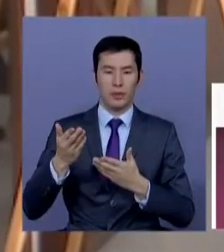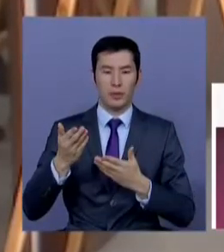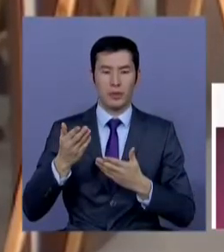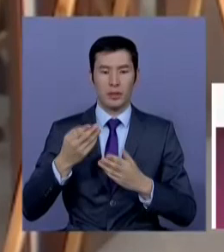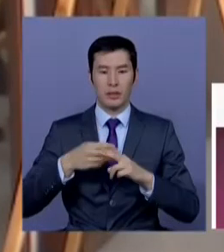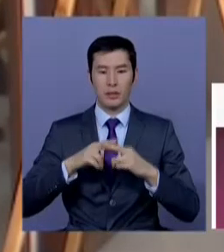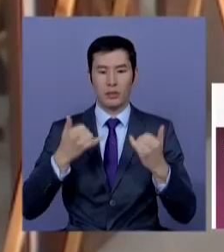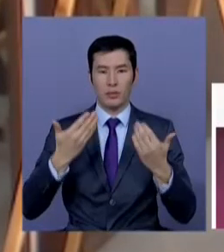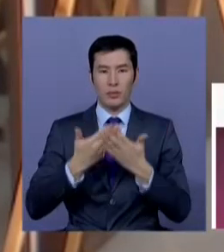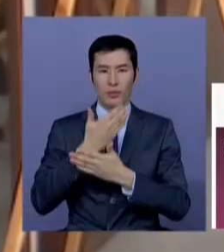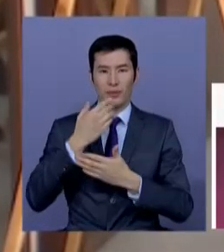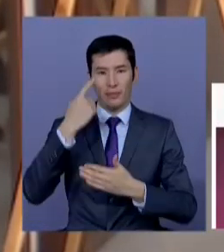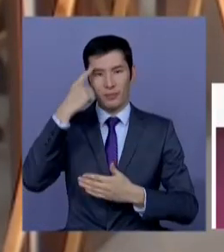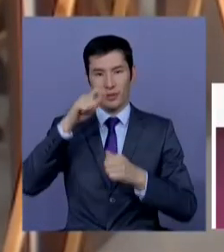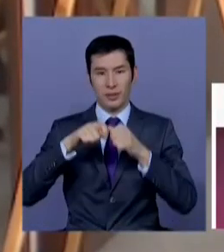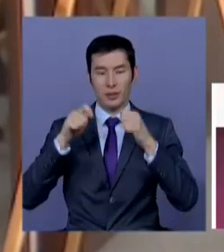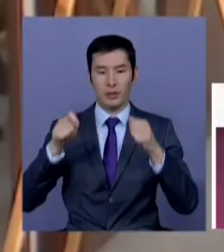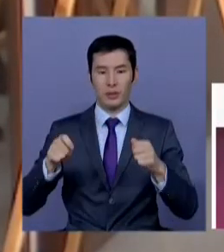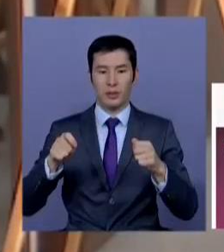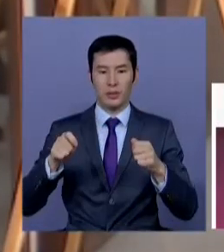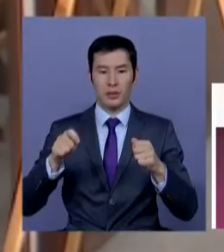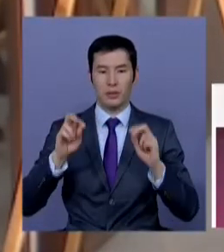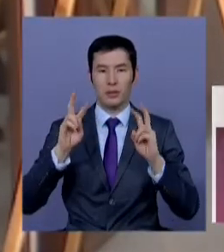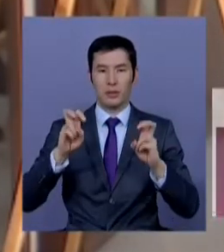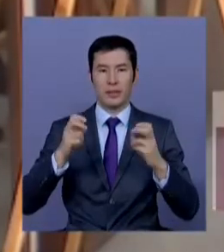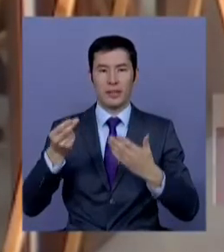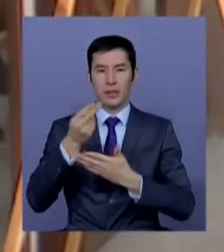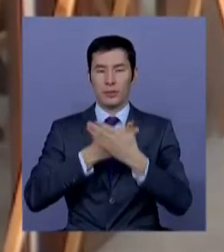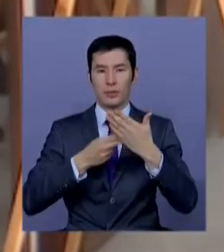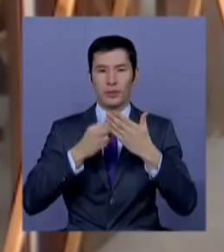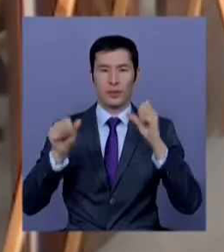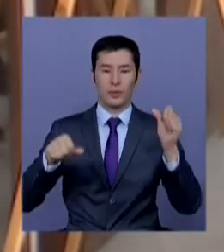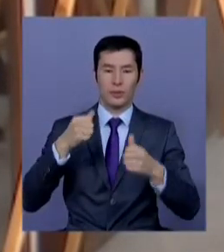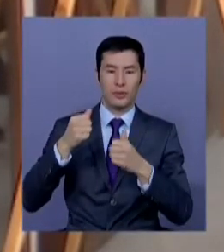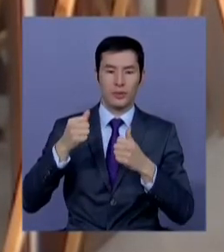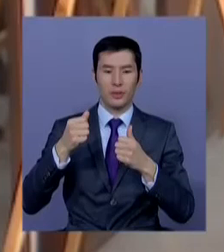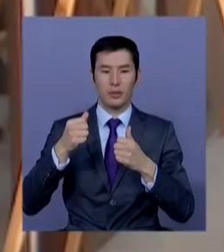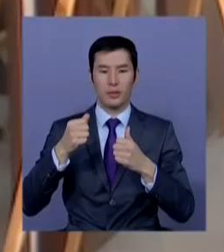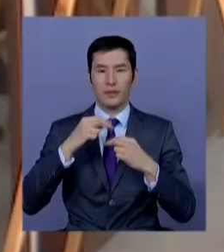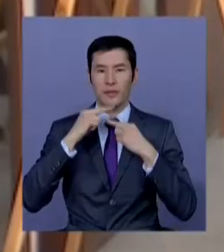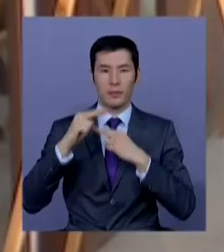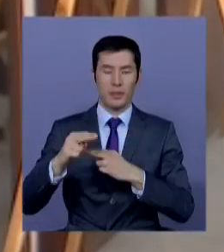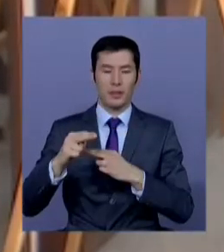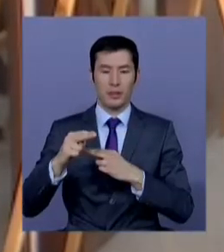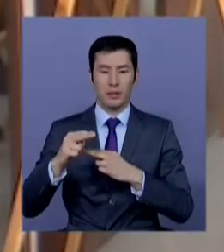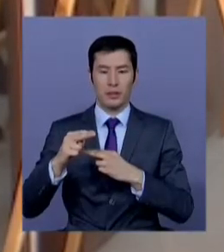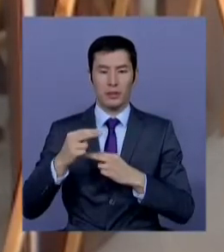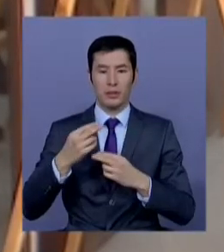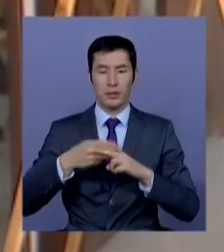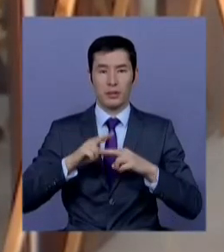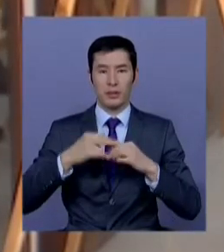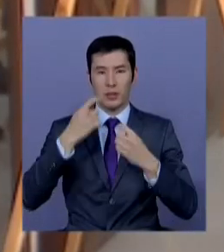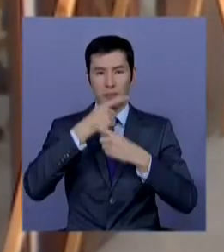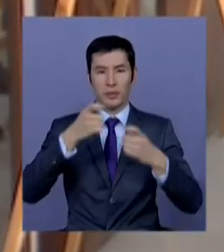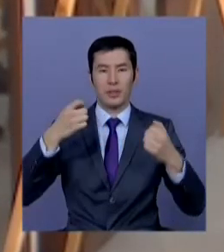осы Жанар Әзілханқызы биыл сөз шеберлігінен бөлек сурет өнеріне де көңіл бөліп, осылай байқау жариялап